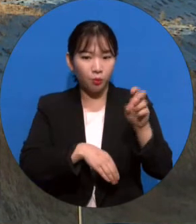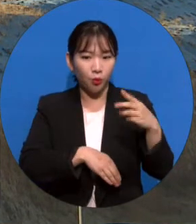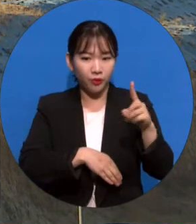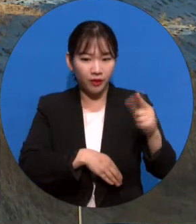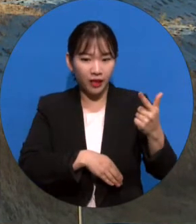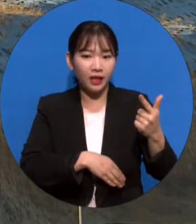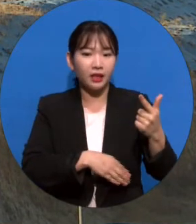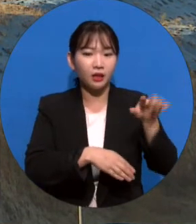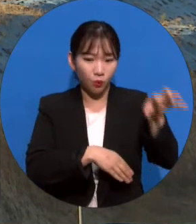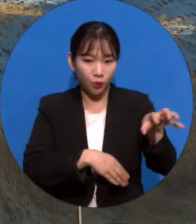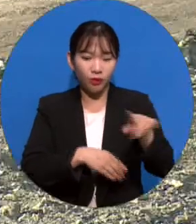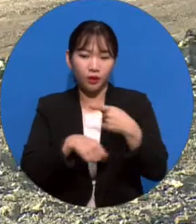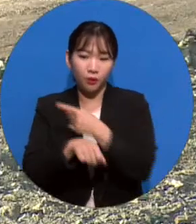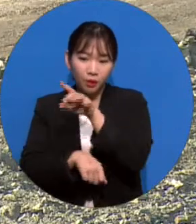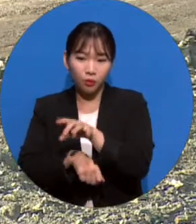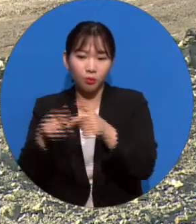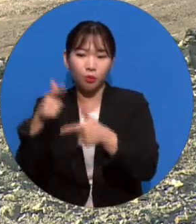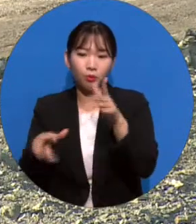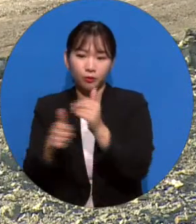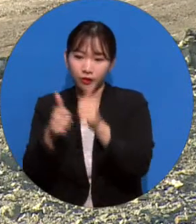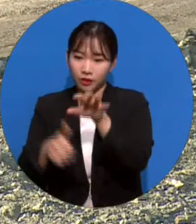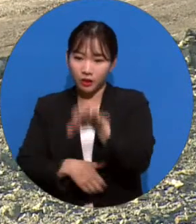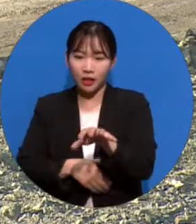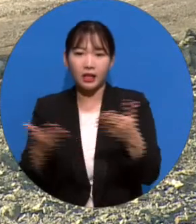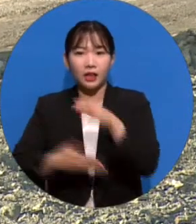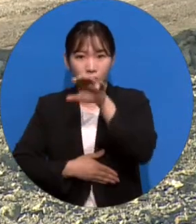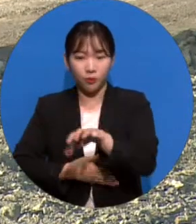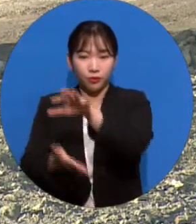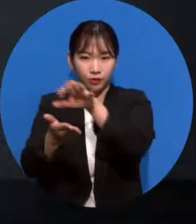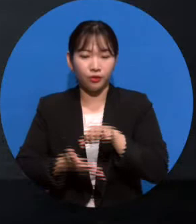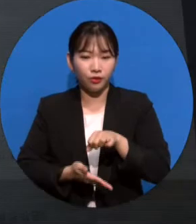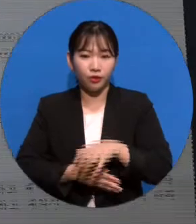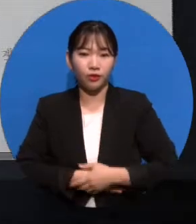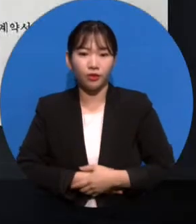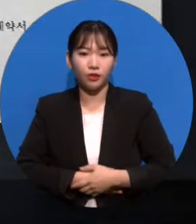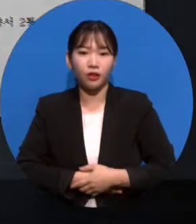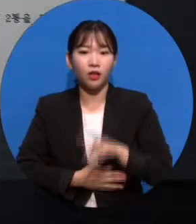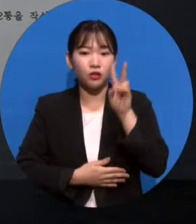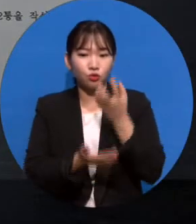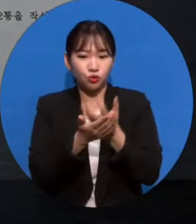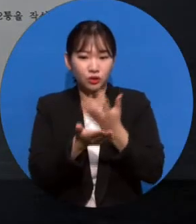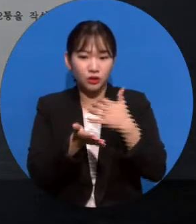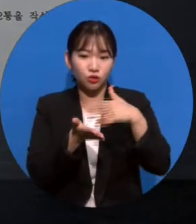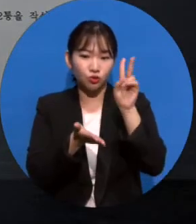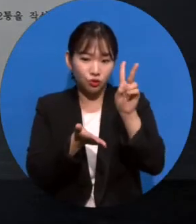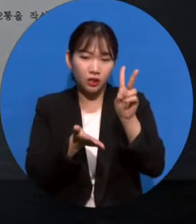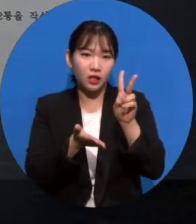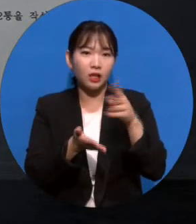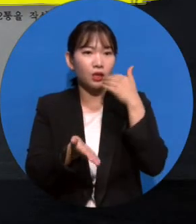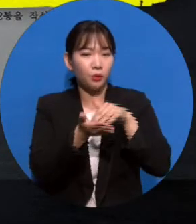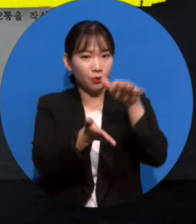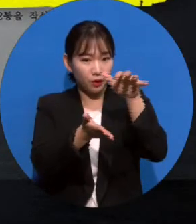채석장에서 다른 한 곳은 목포 종합경기장 공사 현장입니다 두 장이나 품 계약서는 사서 글